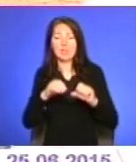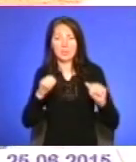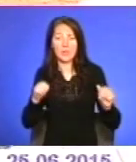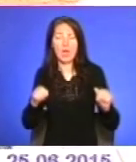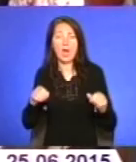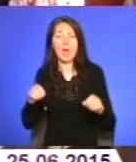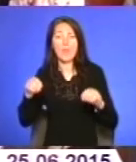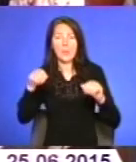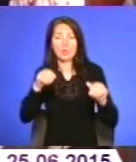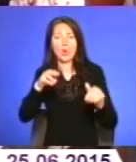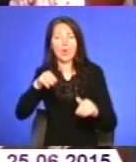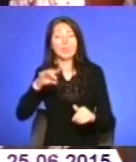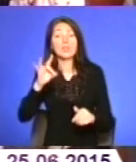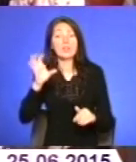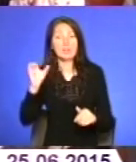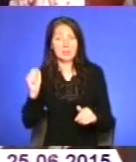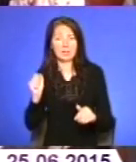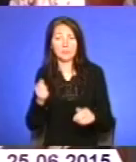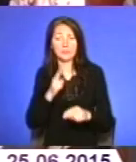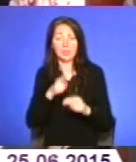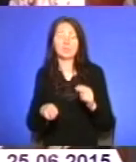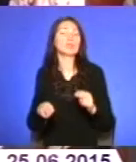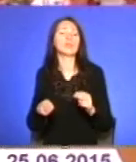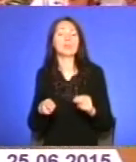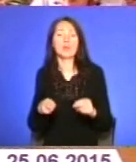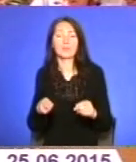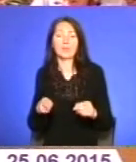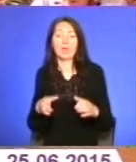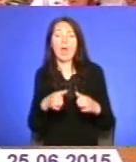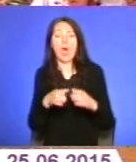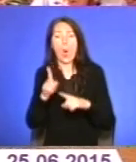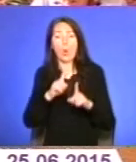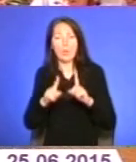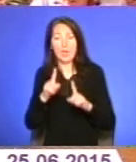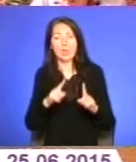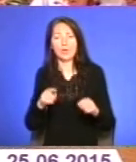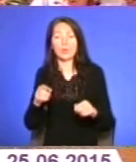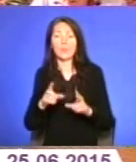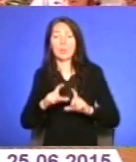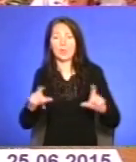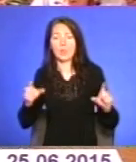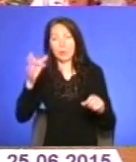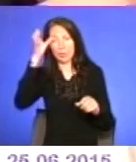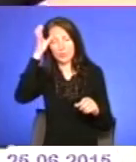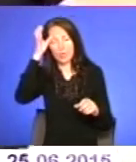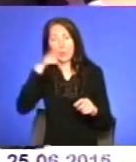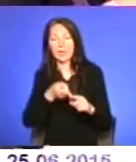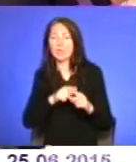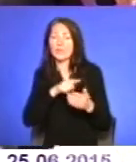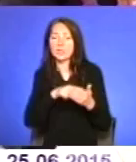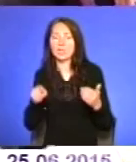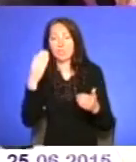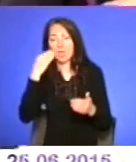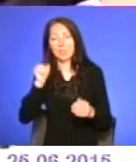тирса мебельна. Завершилися урочистості колегією Департаменту освіти та науки облдержадміністрації, на якій відзначили